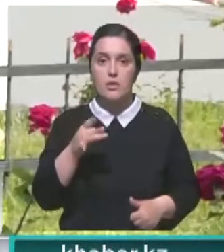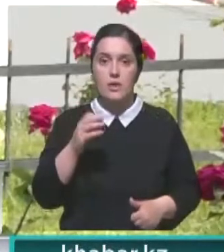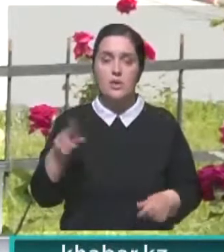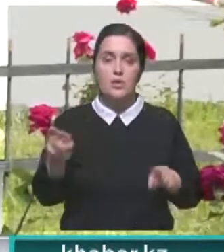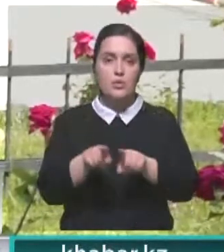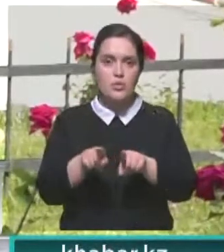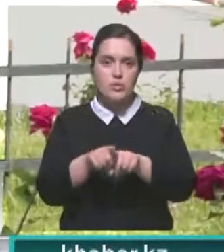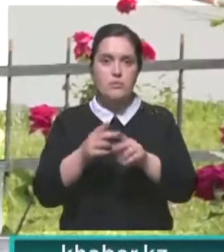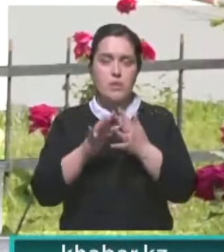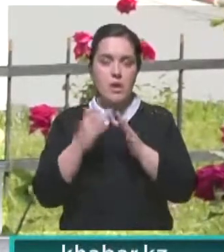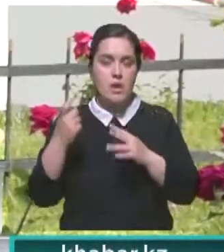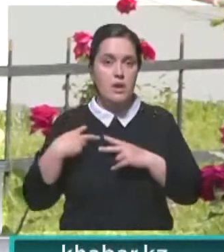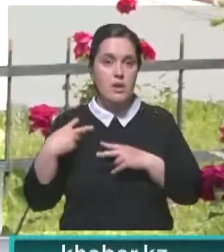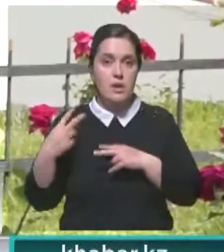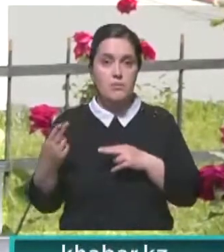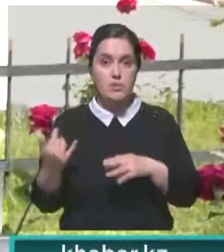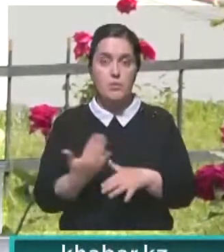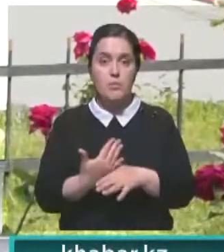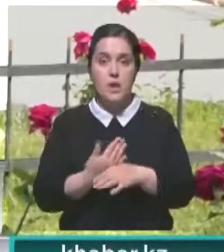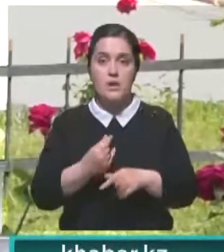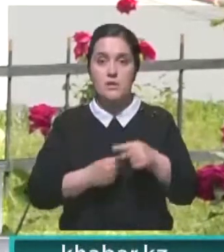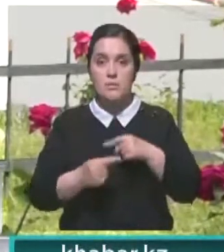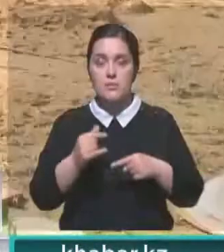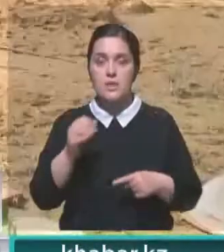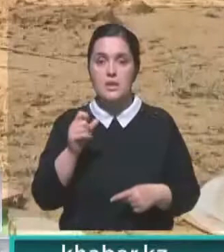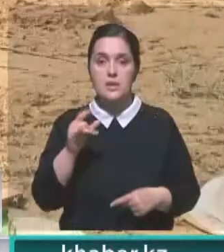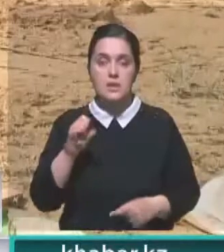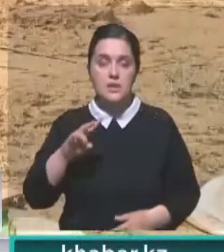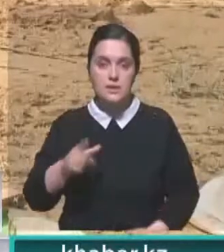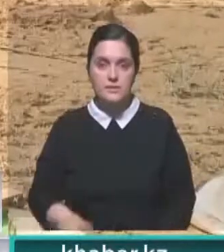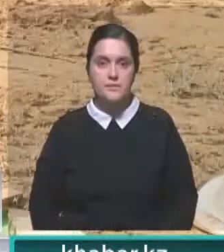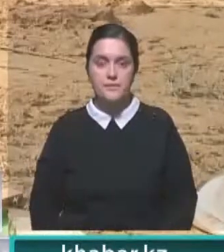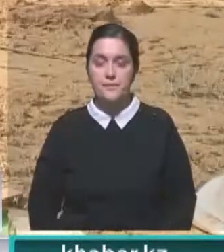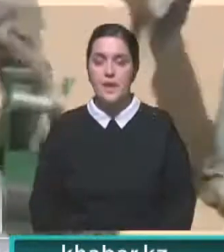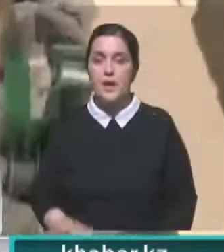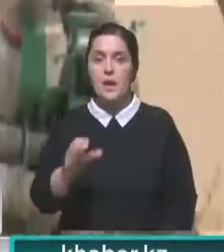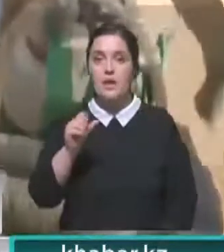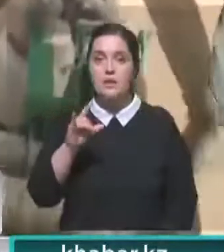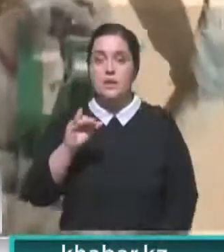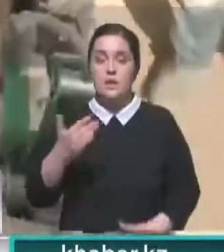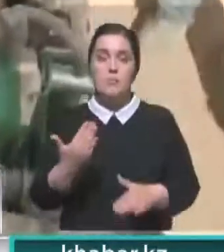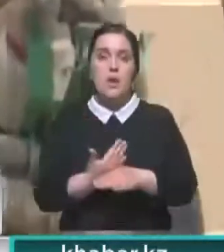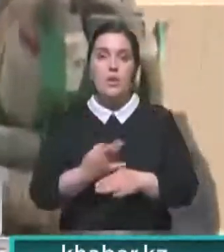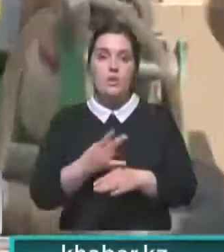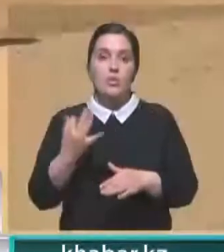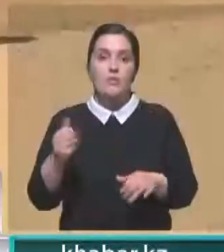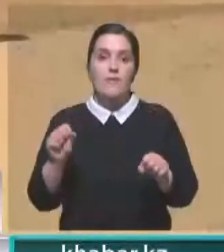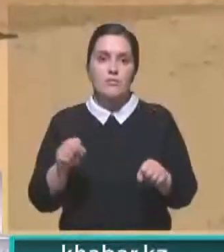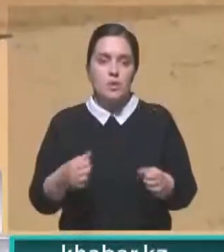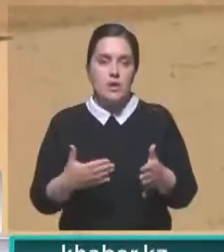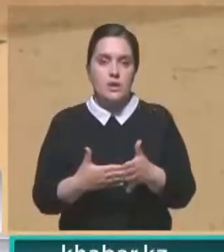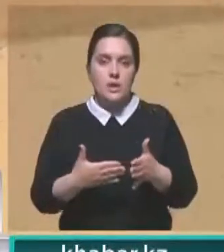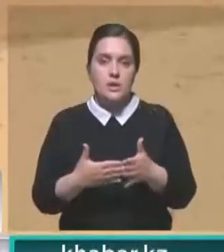тоже аграрные, как и мы. Сейчас нам помогают предприниматели из Астрахани. Астраханцы помогают, но их возможности